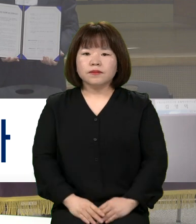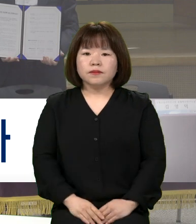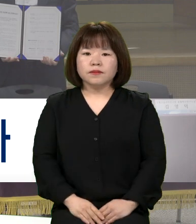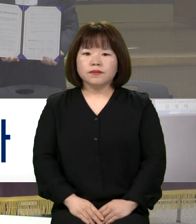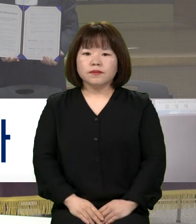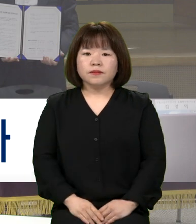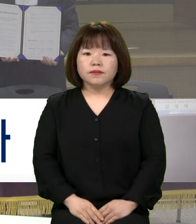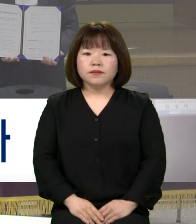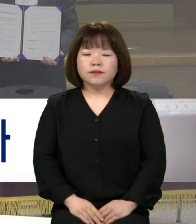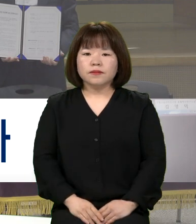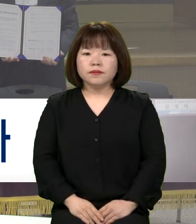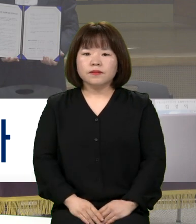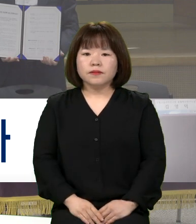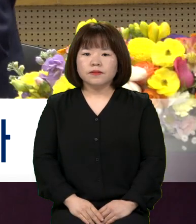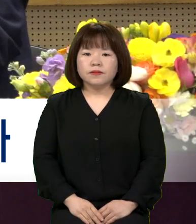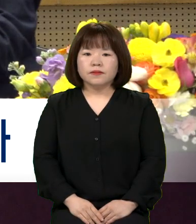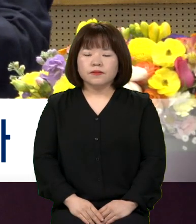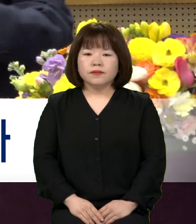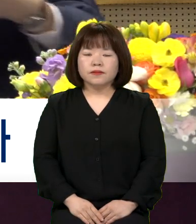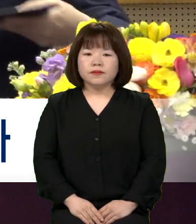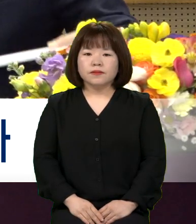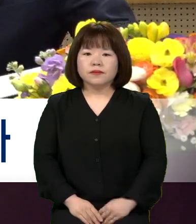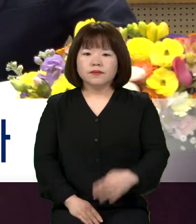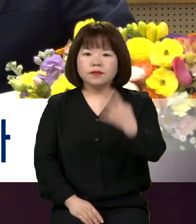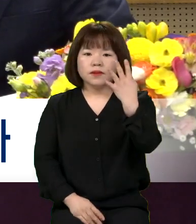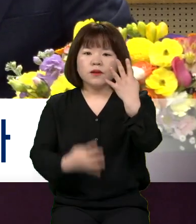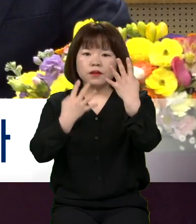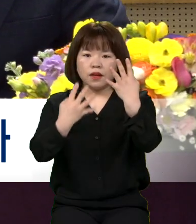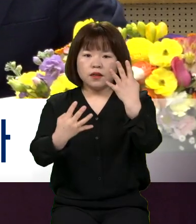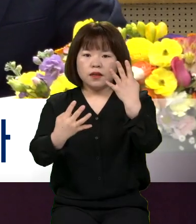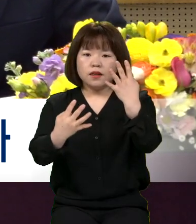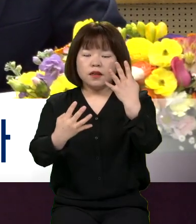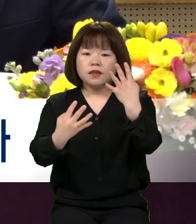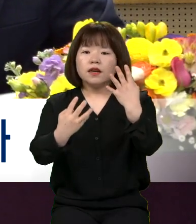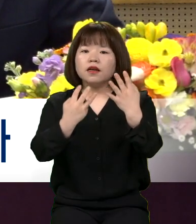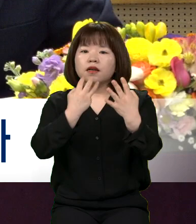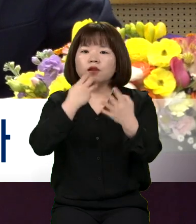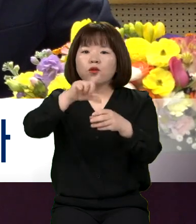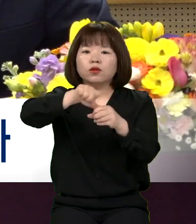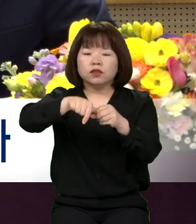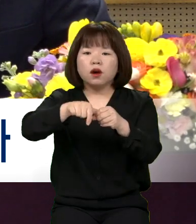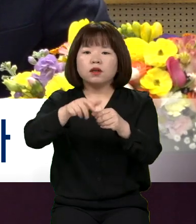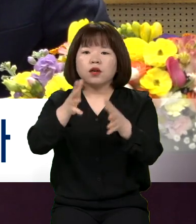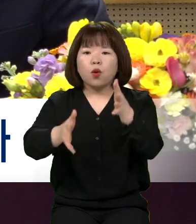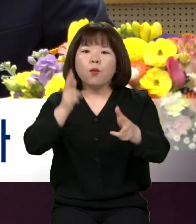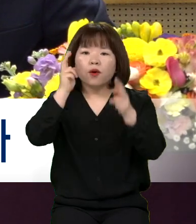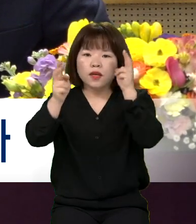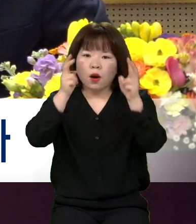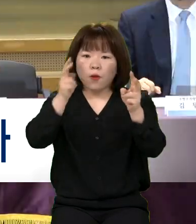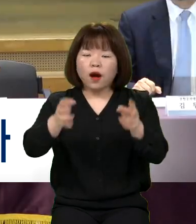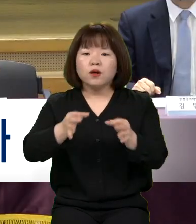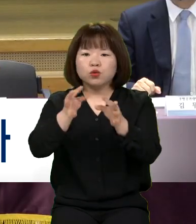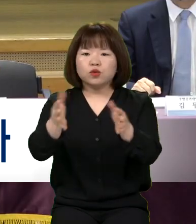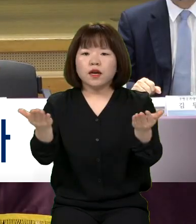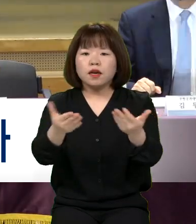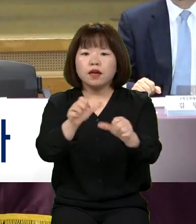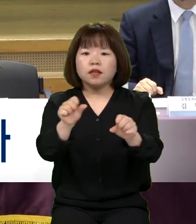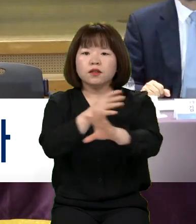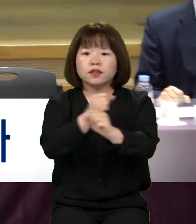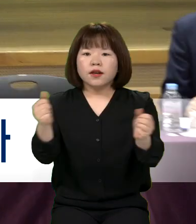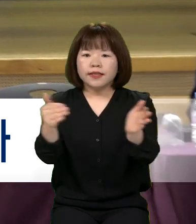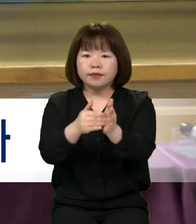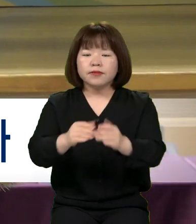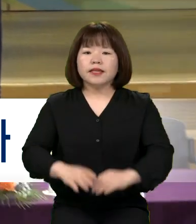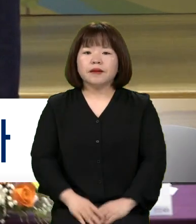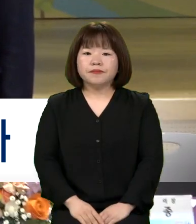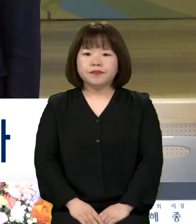것으로 기대하고 있습니다 포항시 는 4일 수도권 로봇 기업 유로 메카와 투자 양해각서를